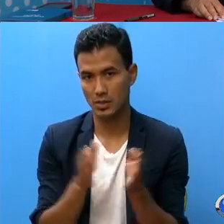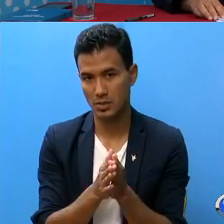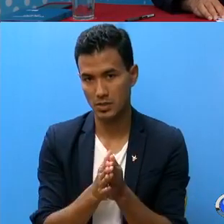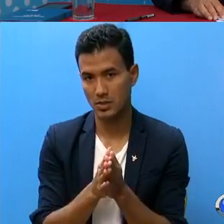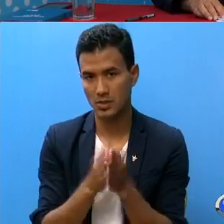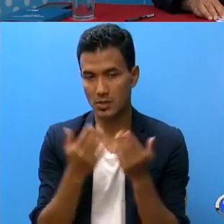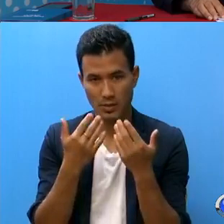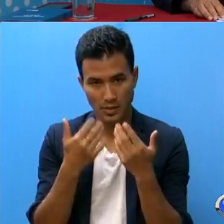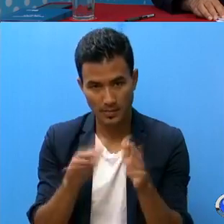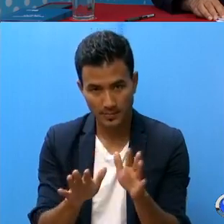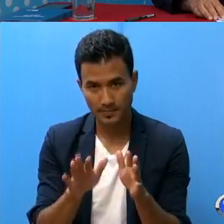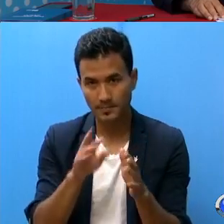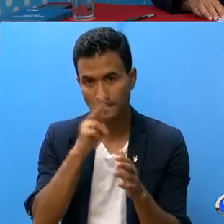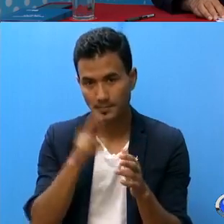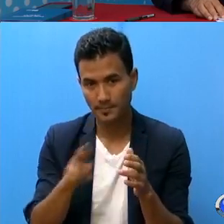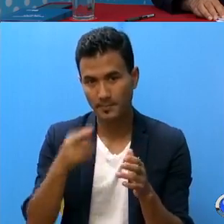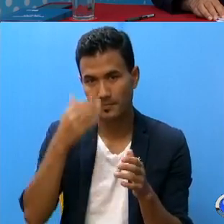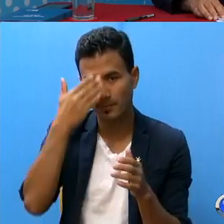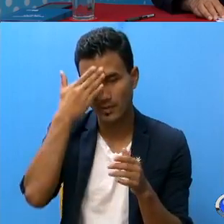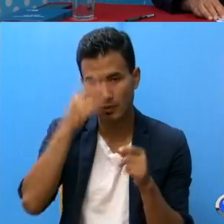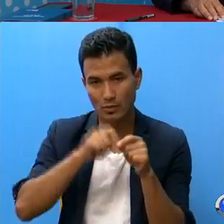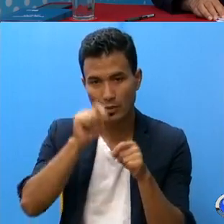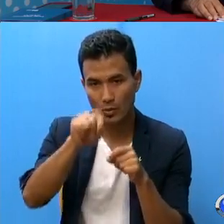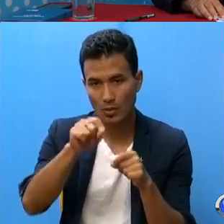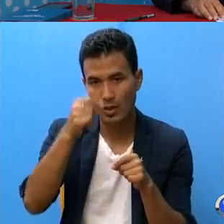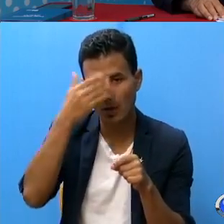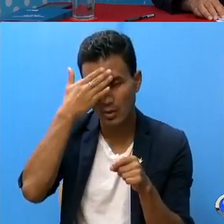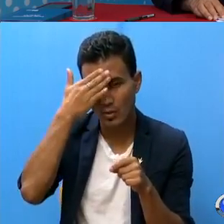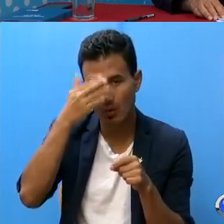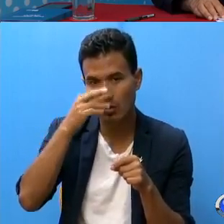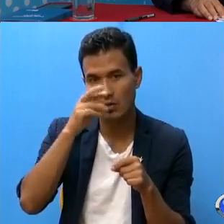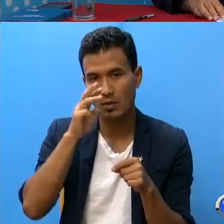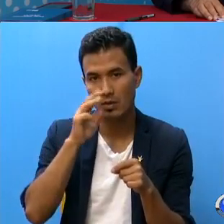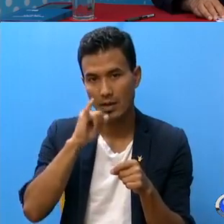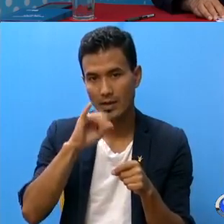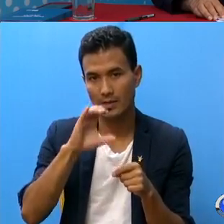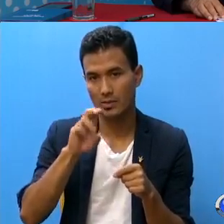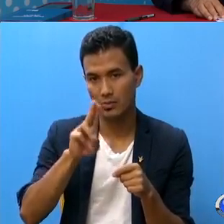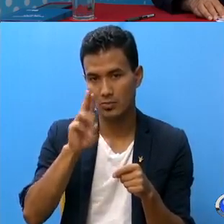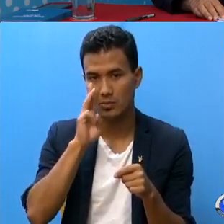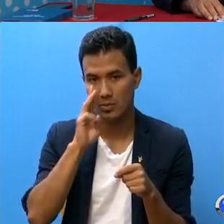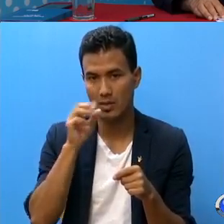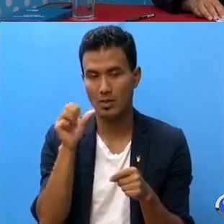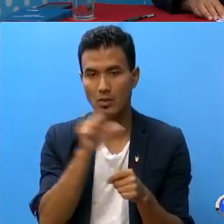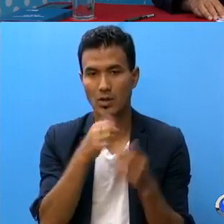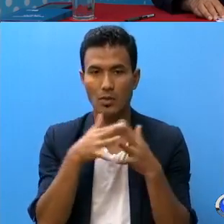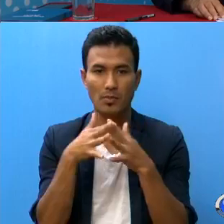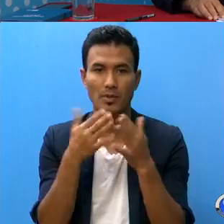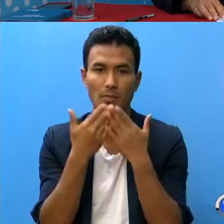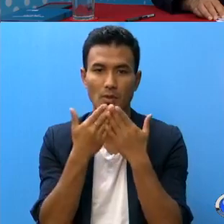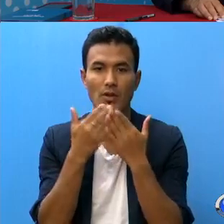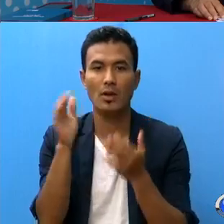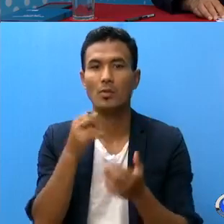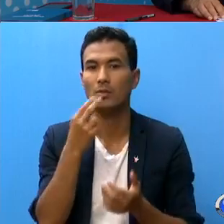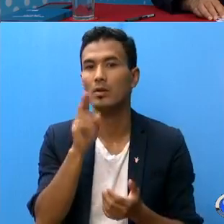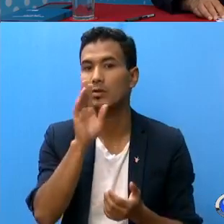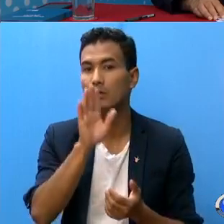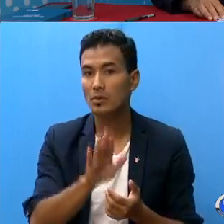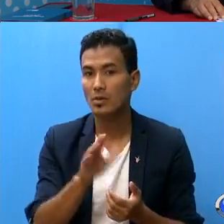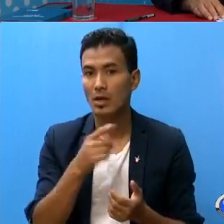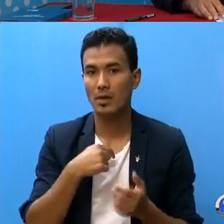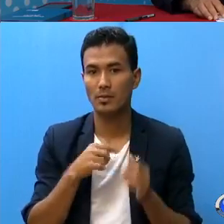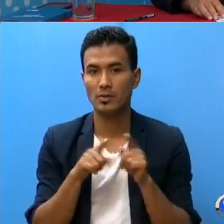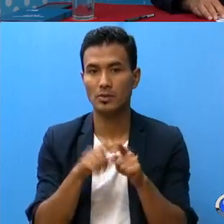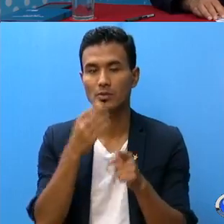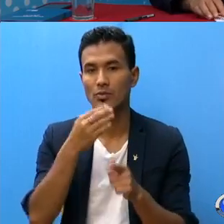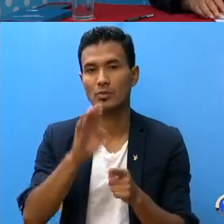इंफेक्शस डिजीज एंड क्रिटिकल केयर मा वहाले फेलोशिप गर्णू भायको चा अमेरिका बाट वहां हम्रों